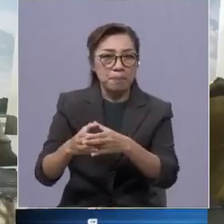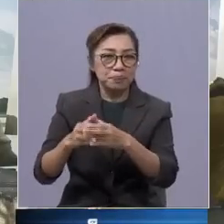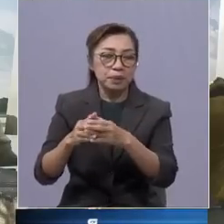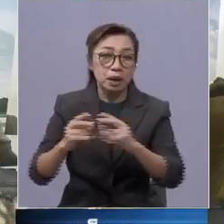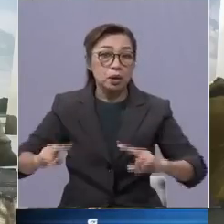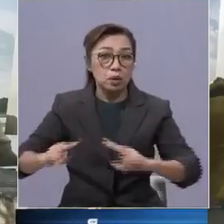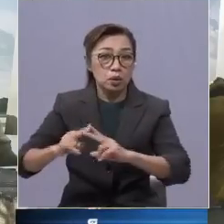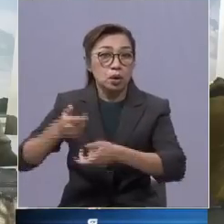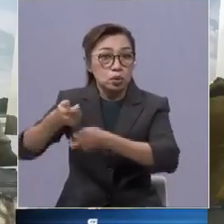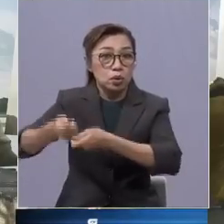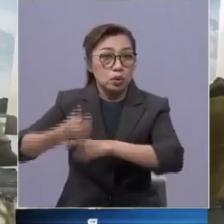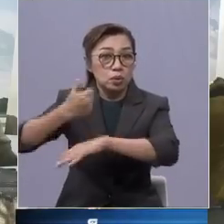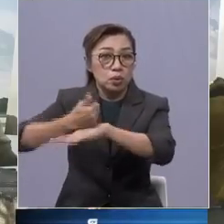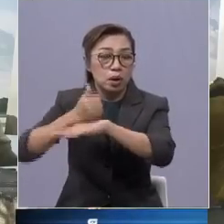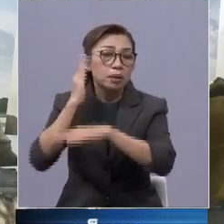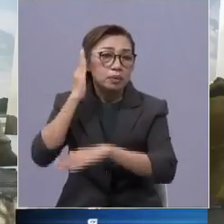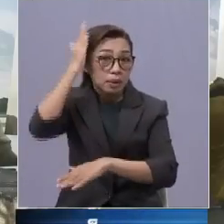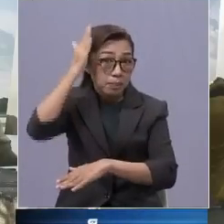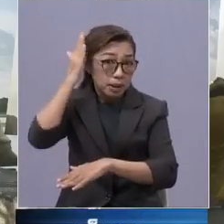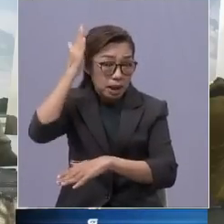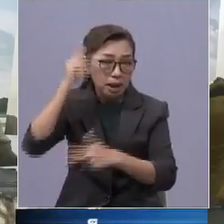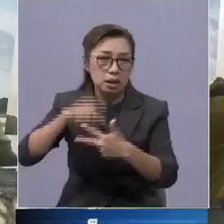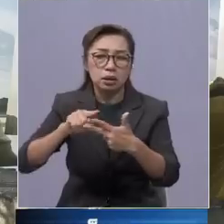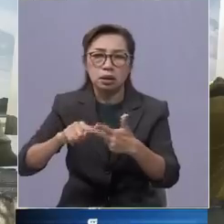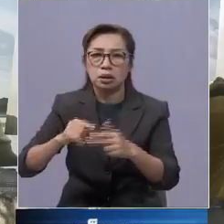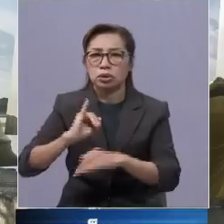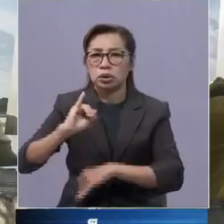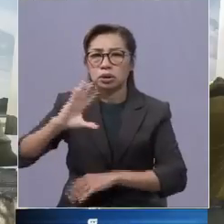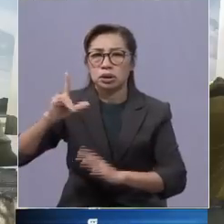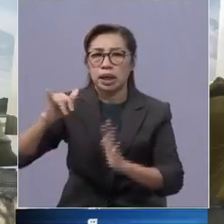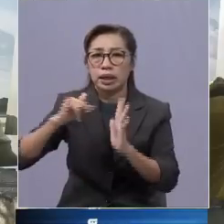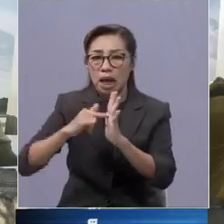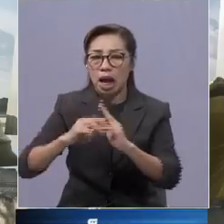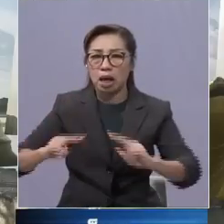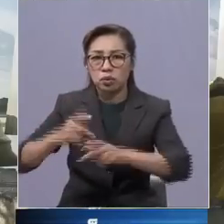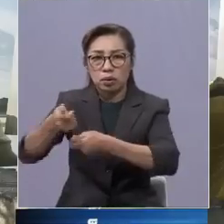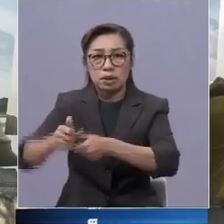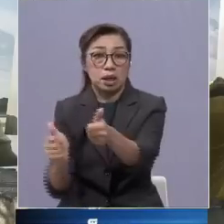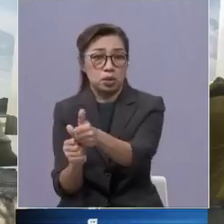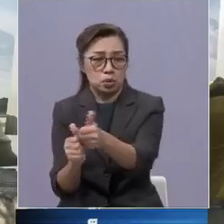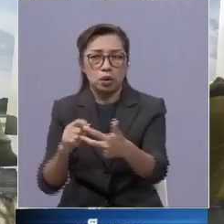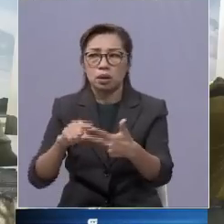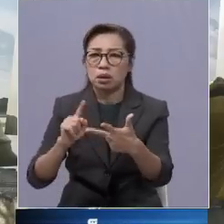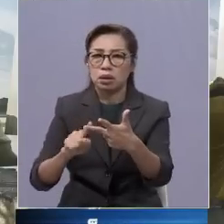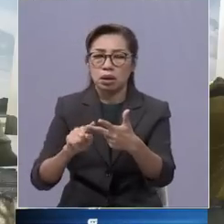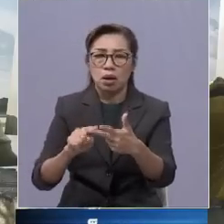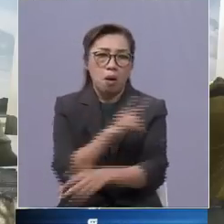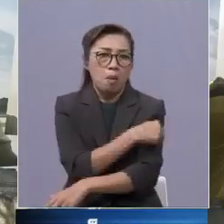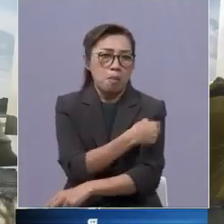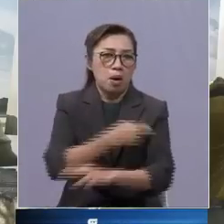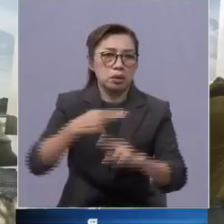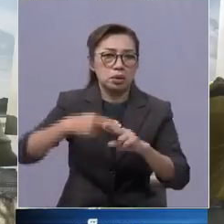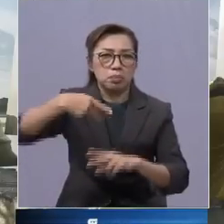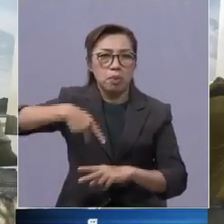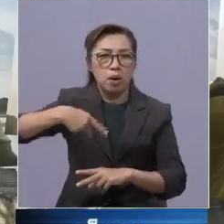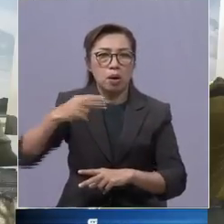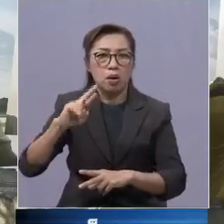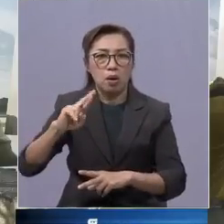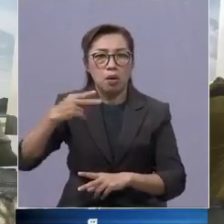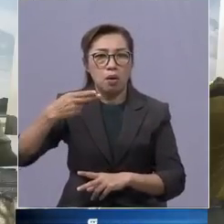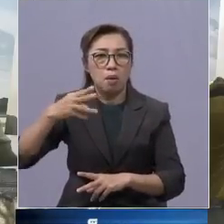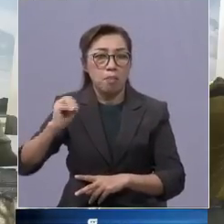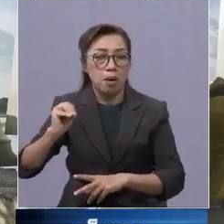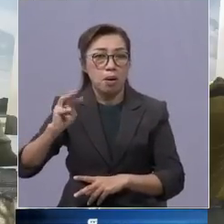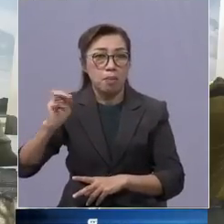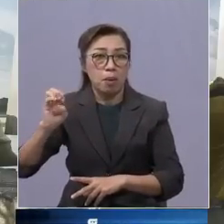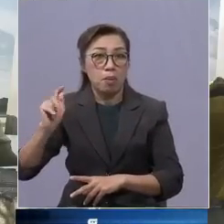ผ่านะครับรัฐมนตรีว่าการกระทรวงเกษตรและสหกรณ์มีคุณชัยยาพรหมมารัฐมนตรีช่วยเกษตรแล้วก็นายแพทย์พรหมมินทร์เลิศสุริเดชประธานคณะกรรมการน